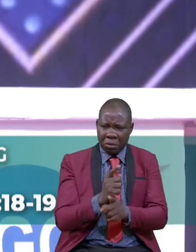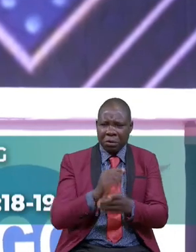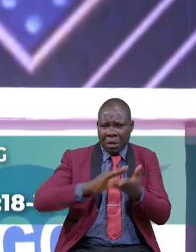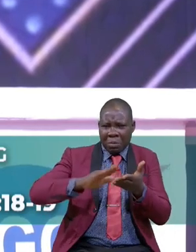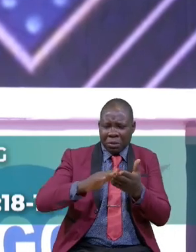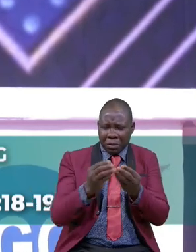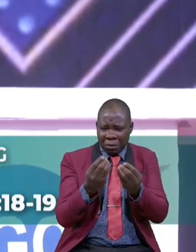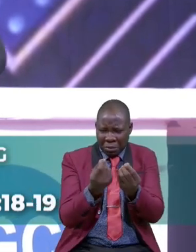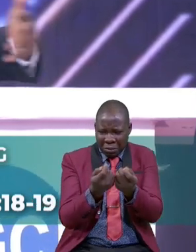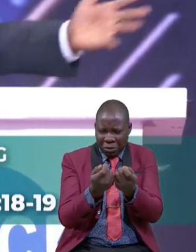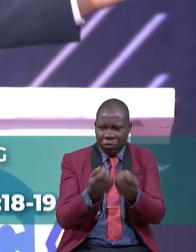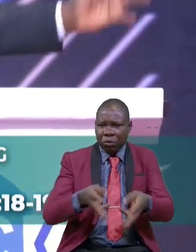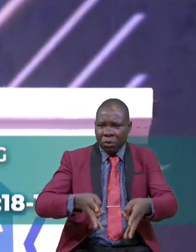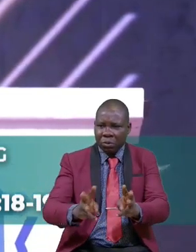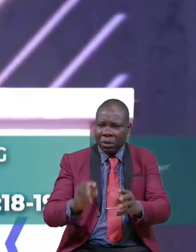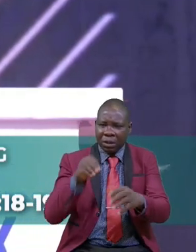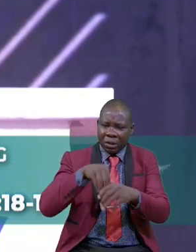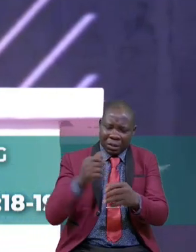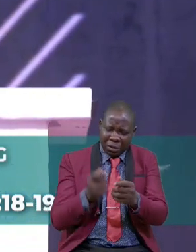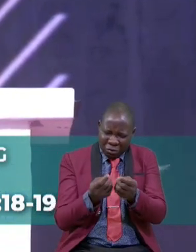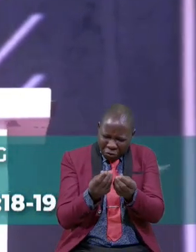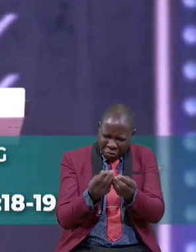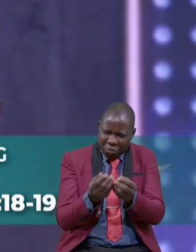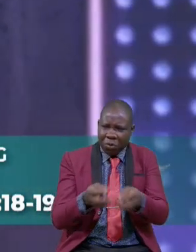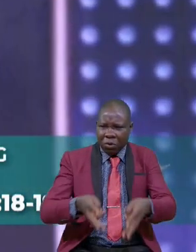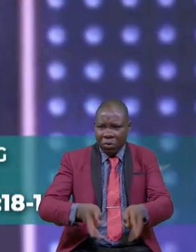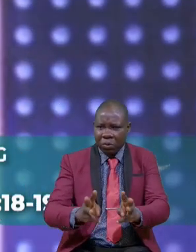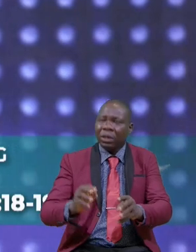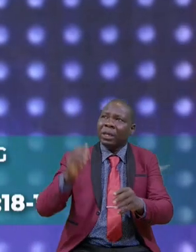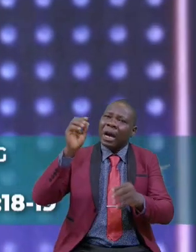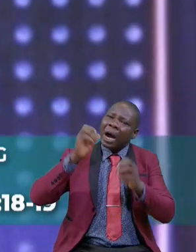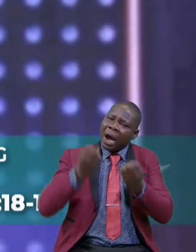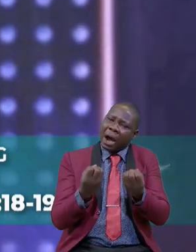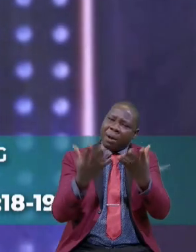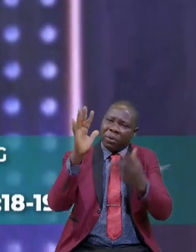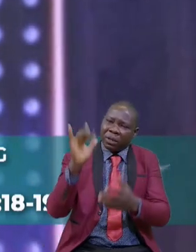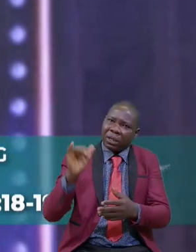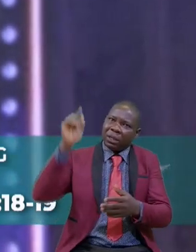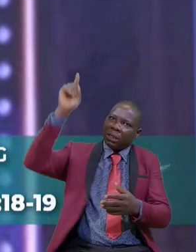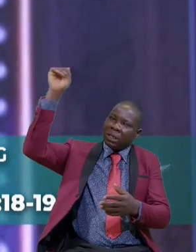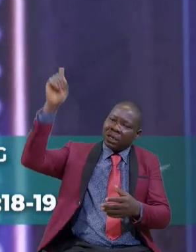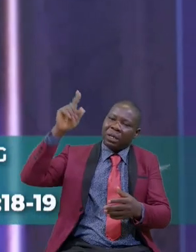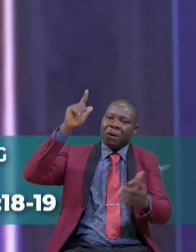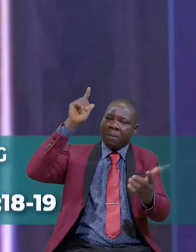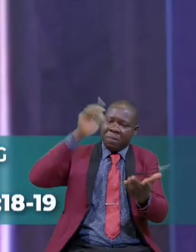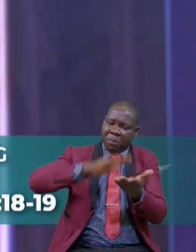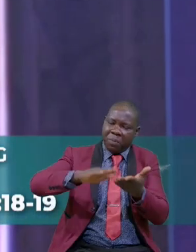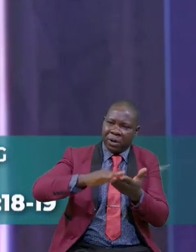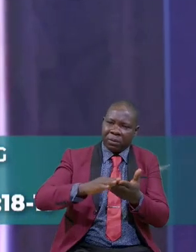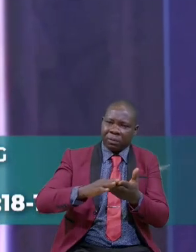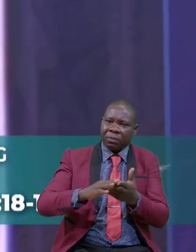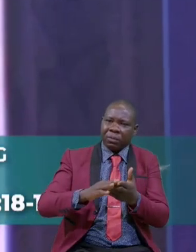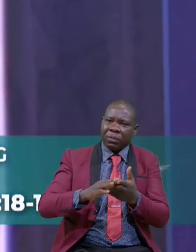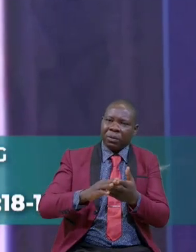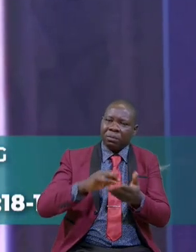seulement de façon modérée, mais abondamment, il pardonne. Cela veut dire qu'il ne pardonne pas comme